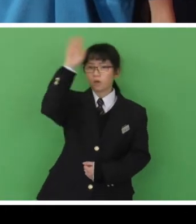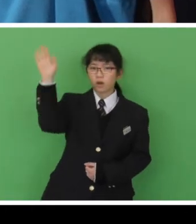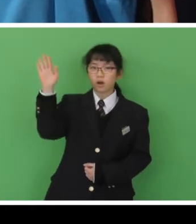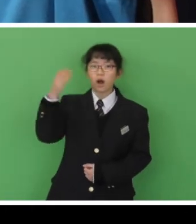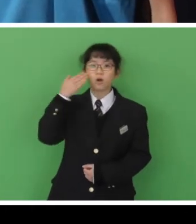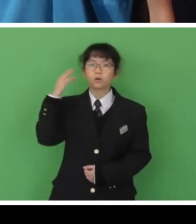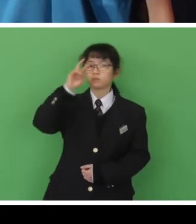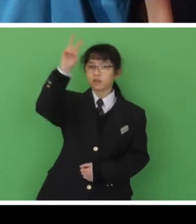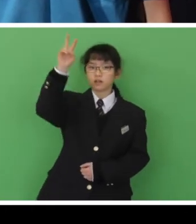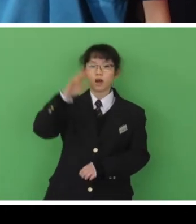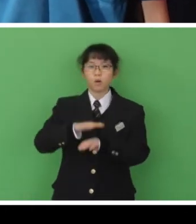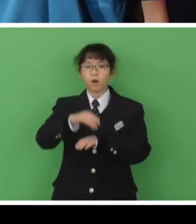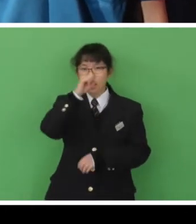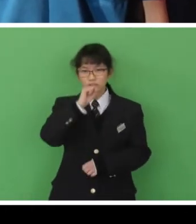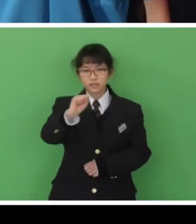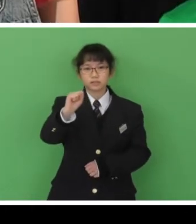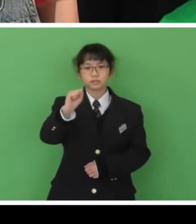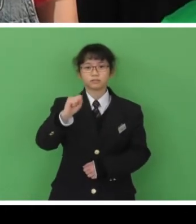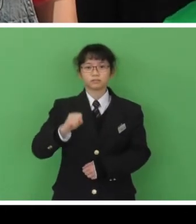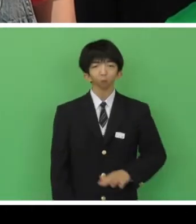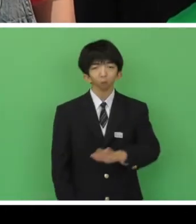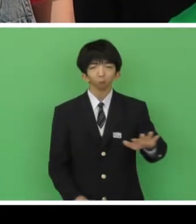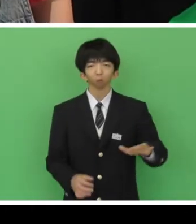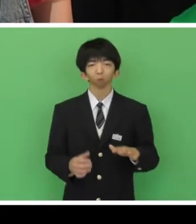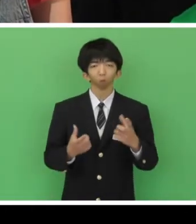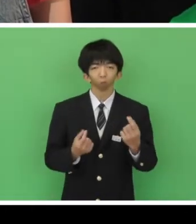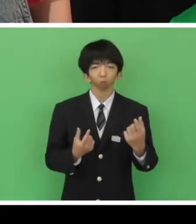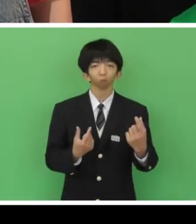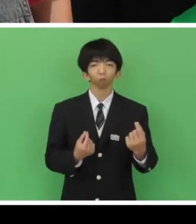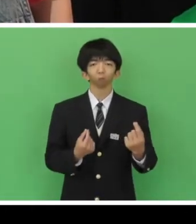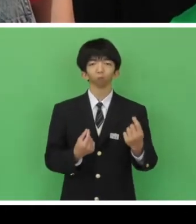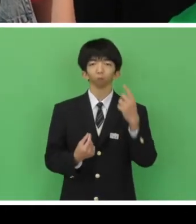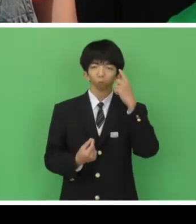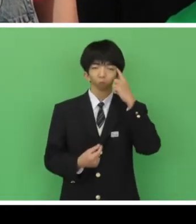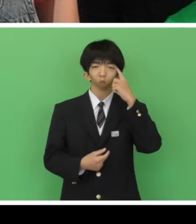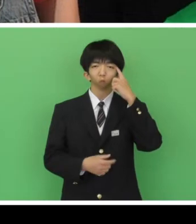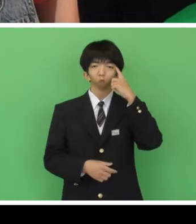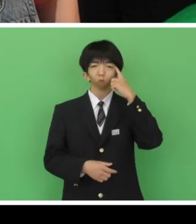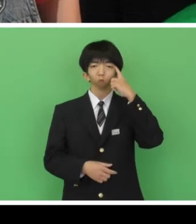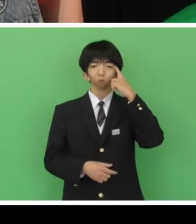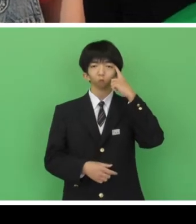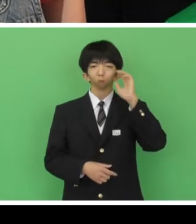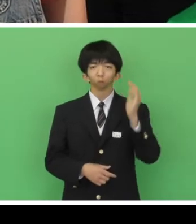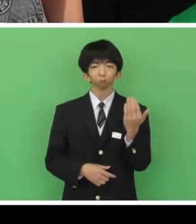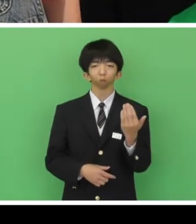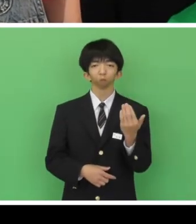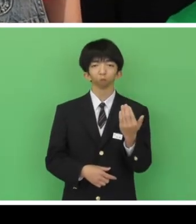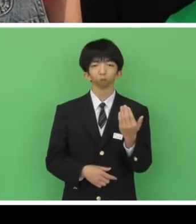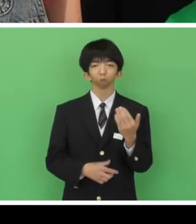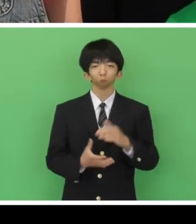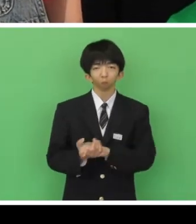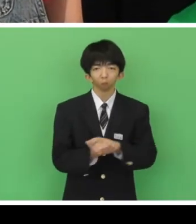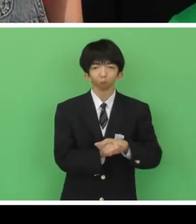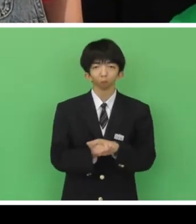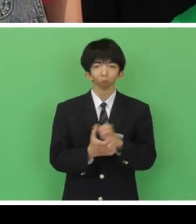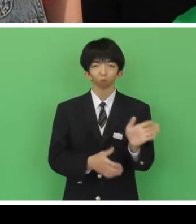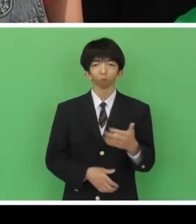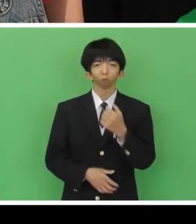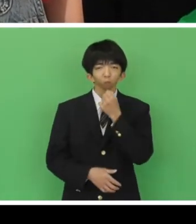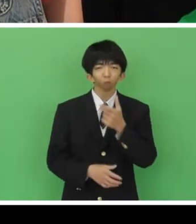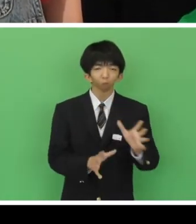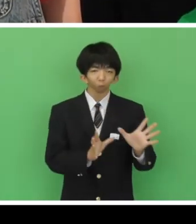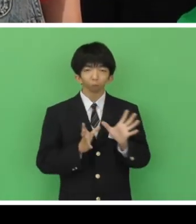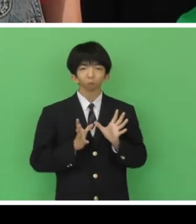い空は青く見える方がいい。 みんなそう思ってると思う。だけど友達から嫌なことされ